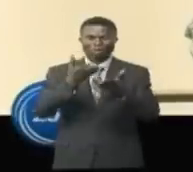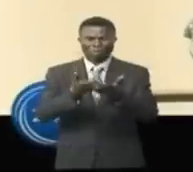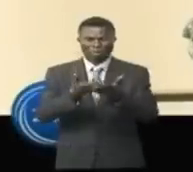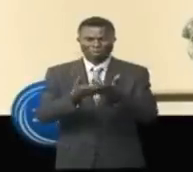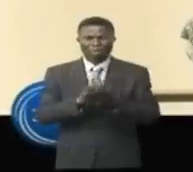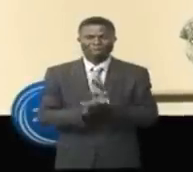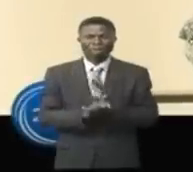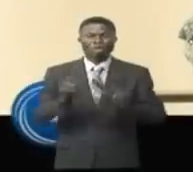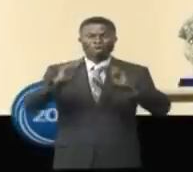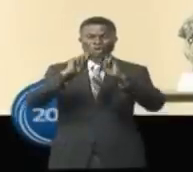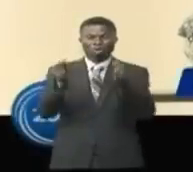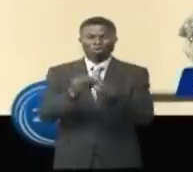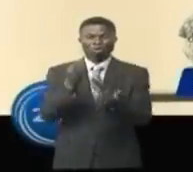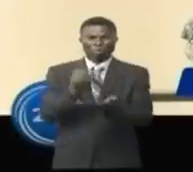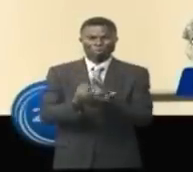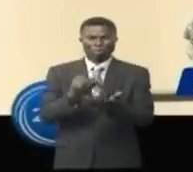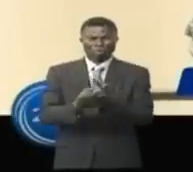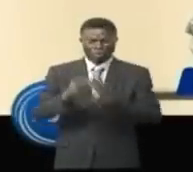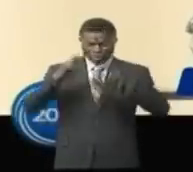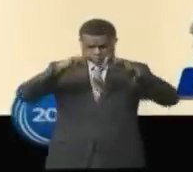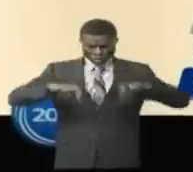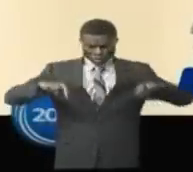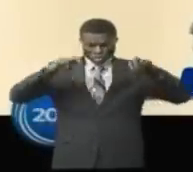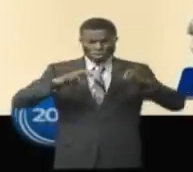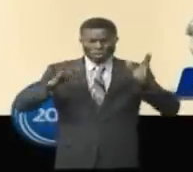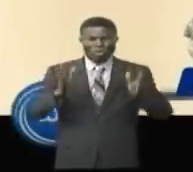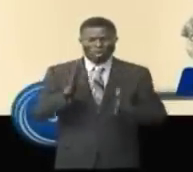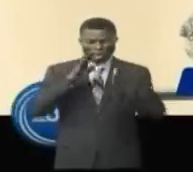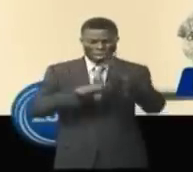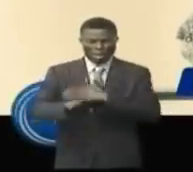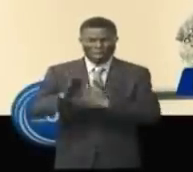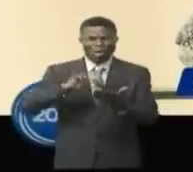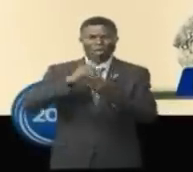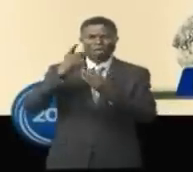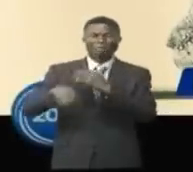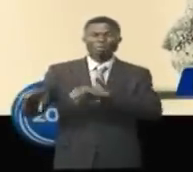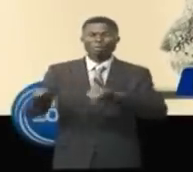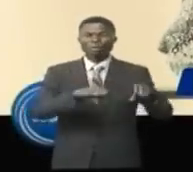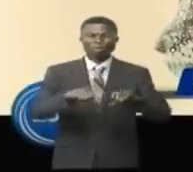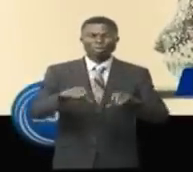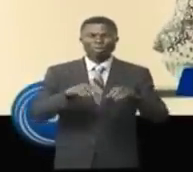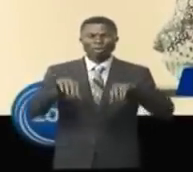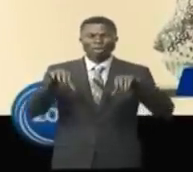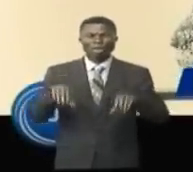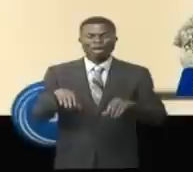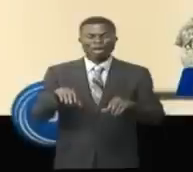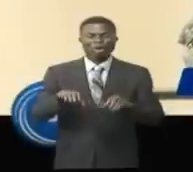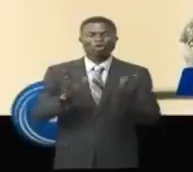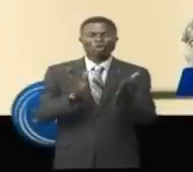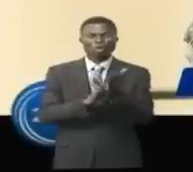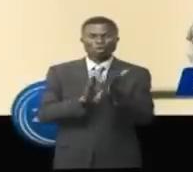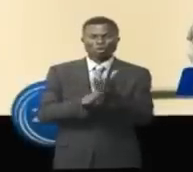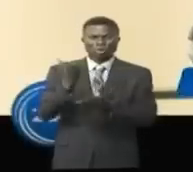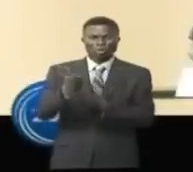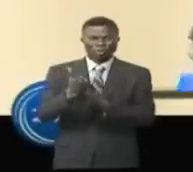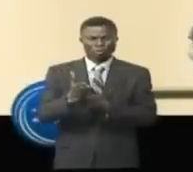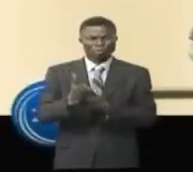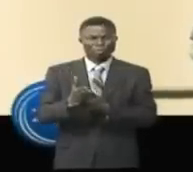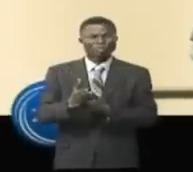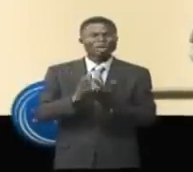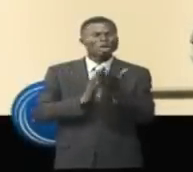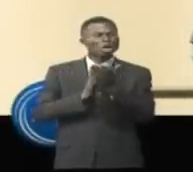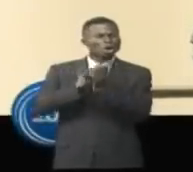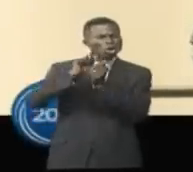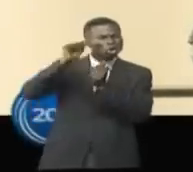Les structures de financement de la recherche rentrent dans le plan d'action de Congo River Institute, qu'il sera loin de taxer